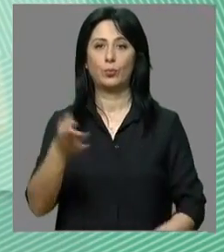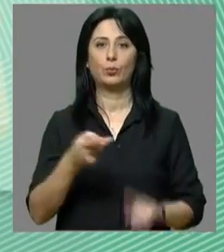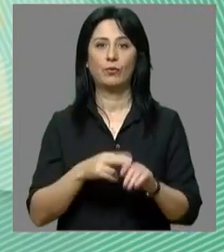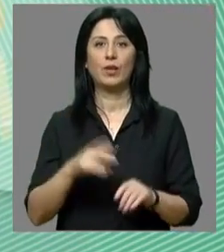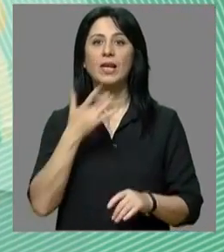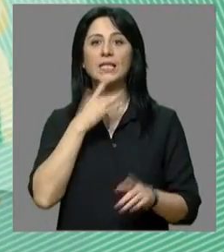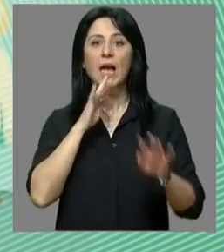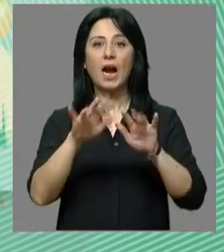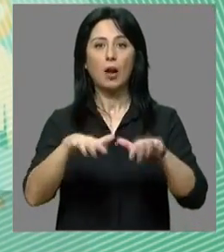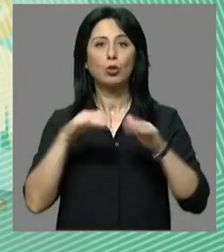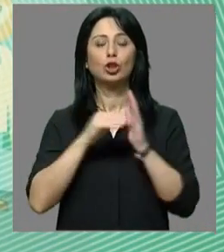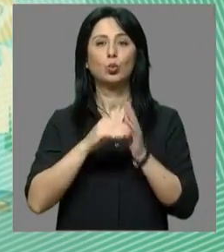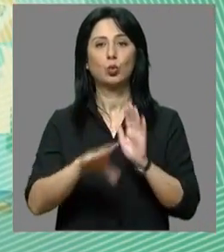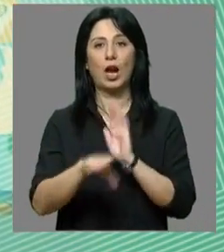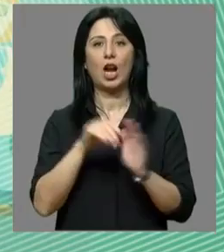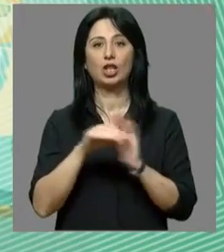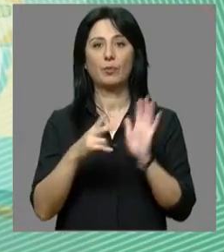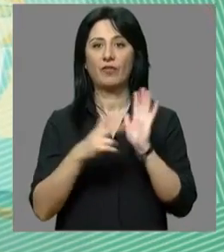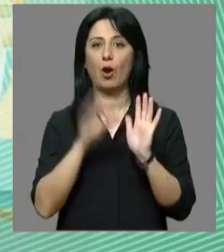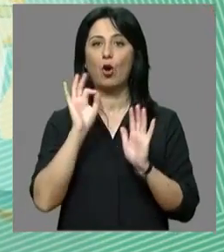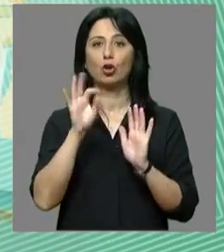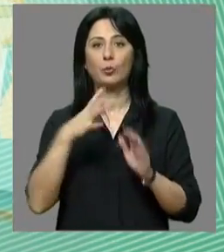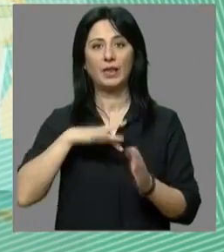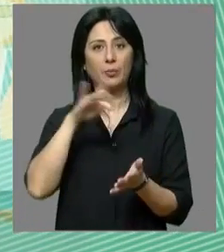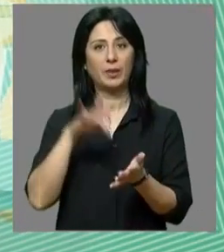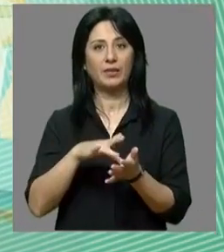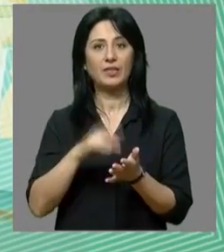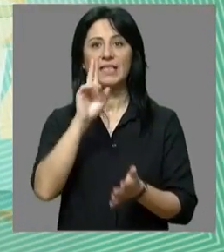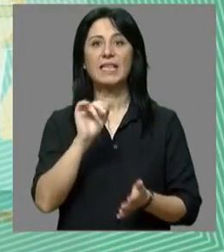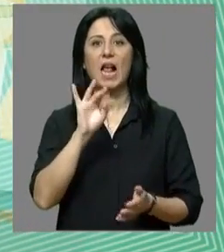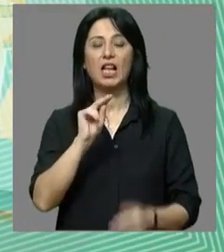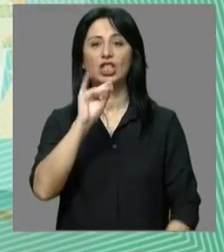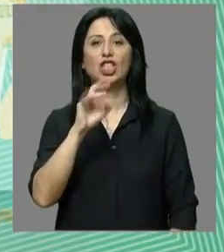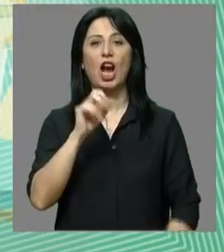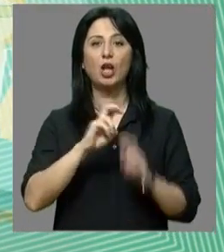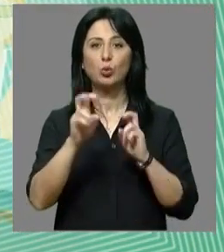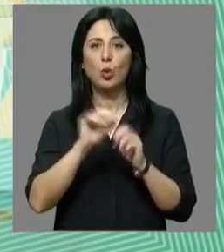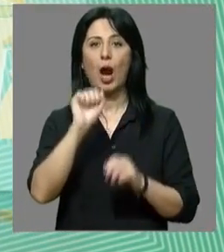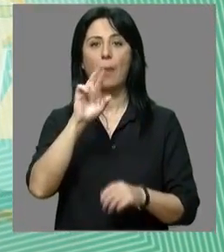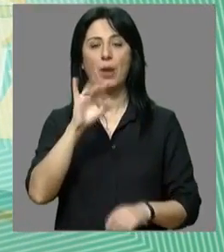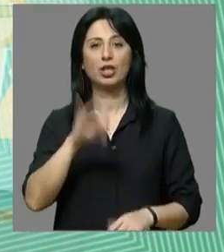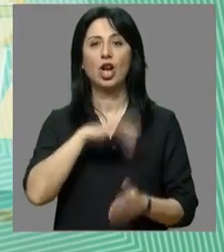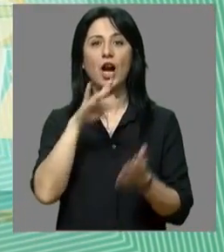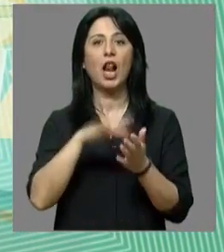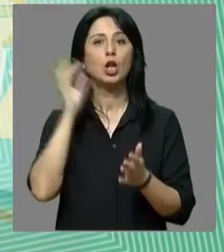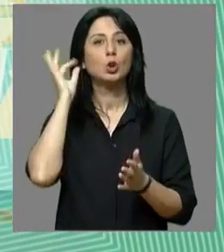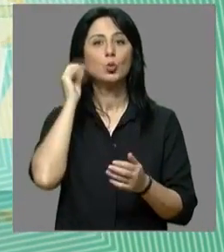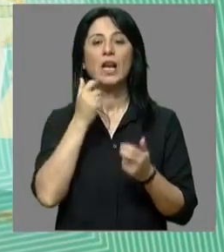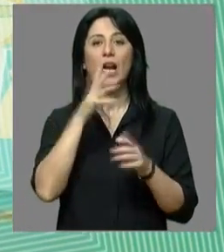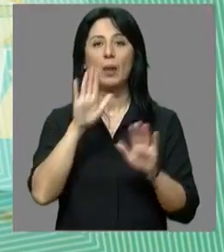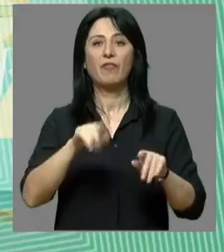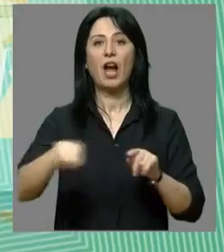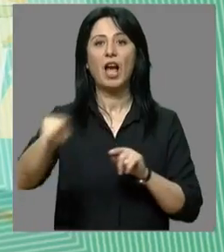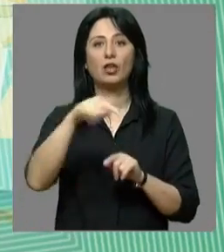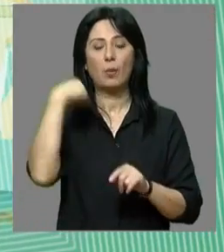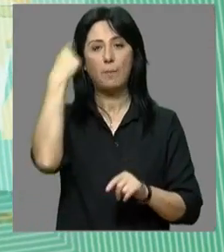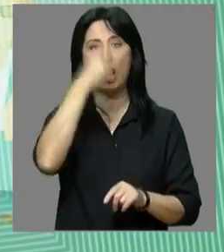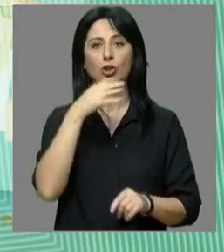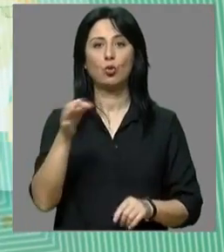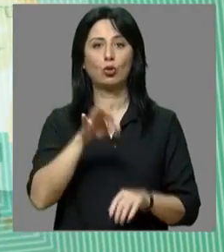ჩატარდება. საკრებულოების შუალედური არჩევნები 8 ოქტომბერს თბილისის, წალკის, ჭიათურის, აბაშისა და ქალაქ ზუგდიდის რამდენიმე